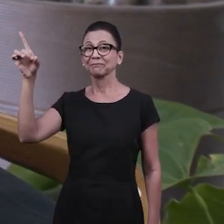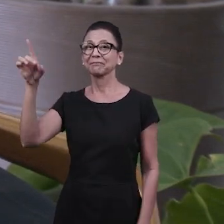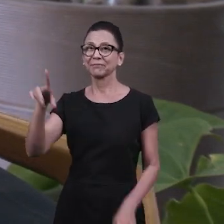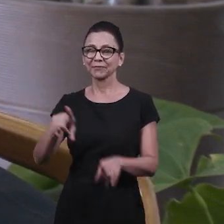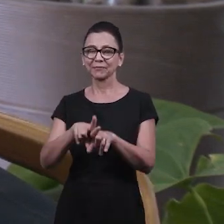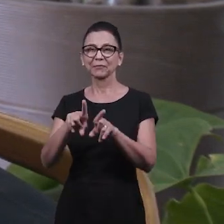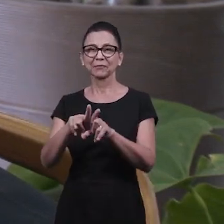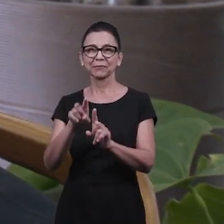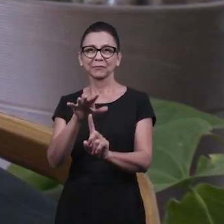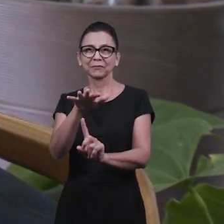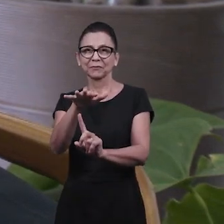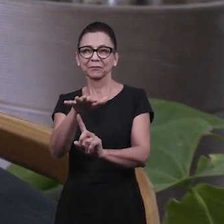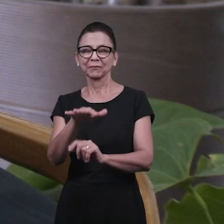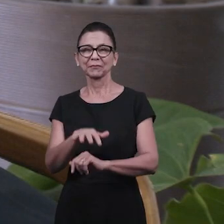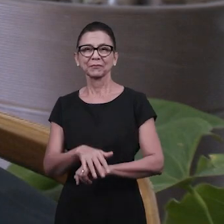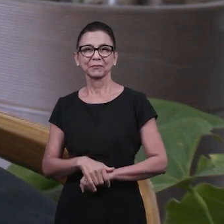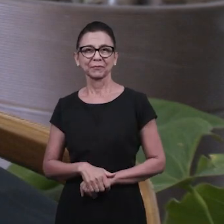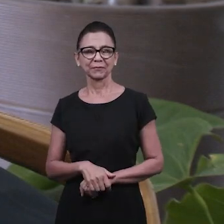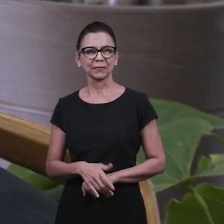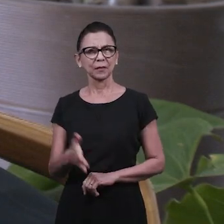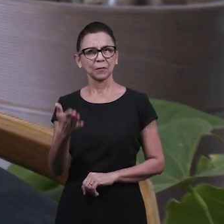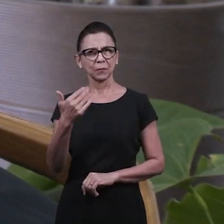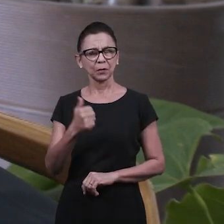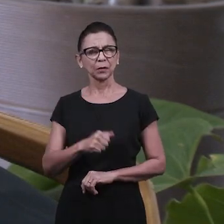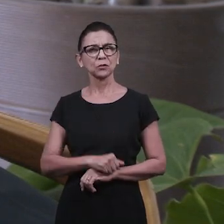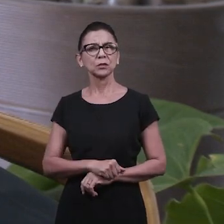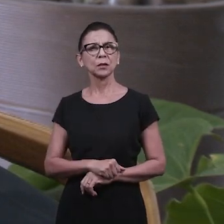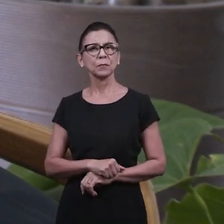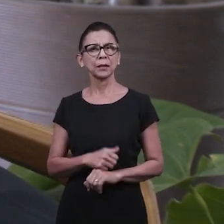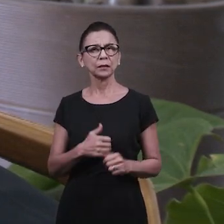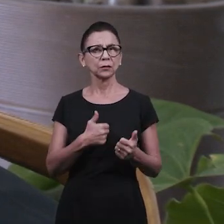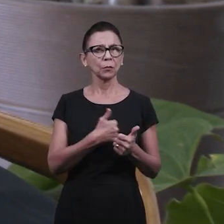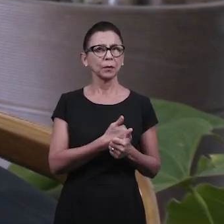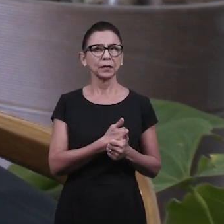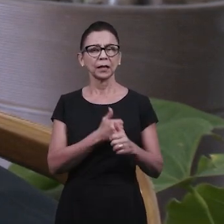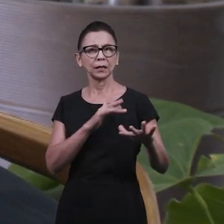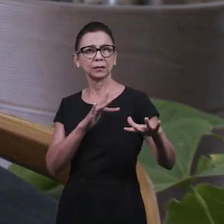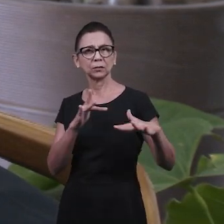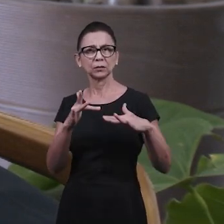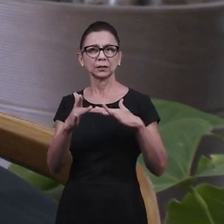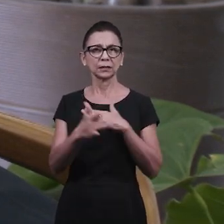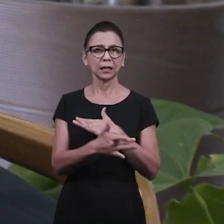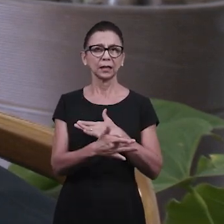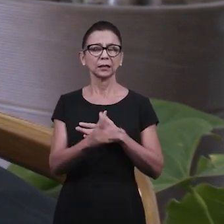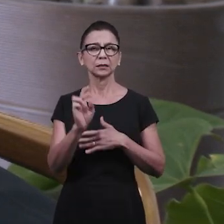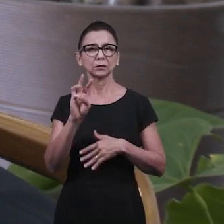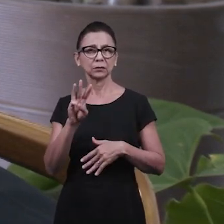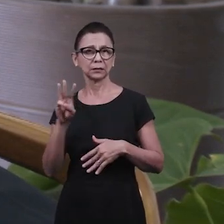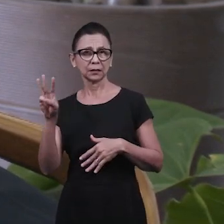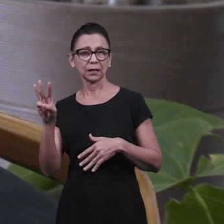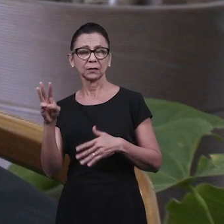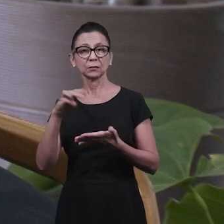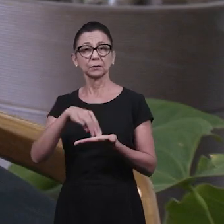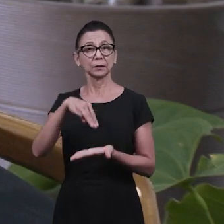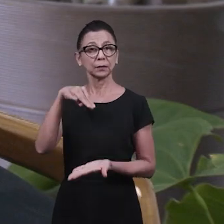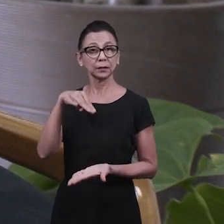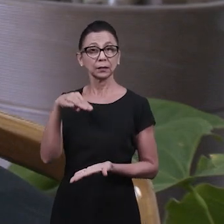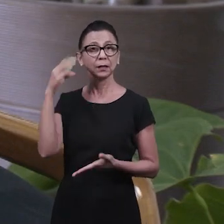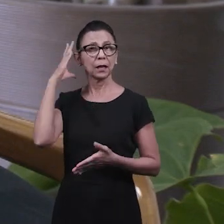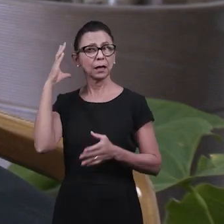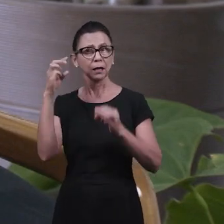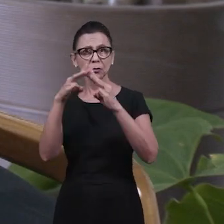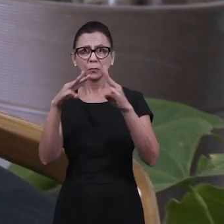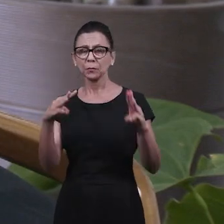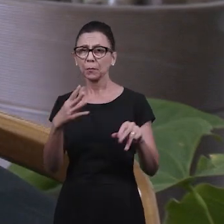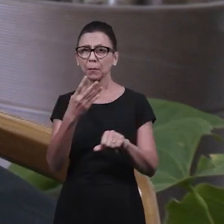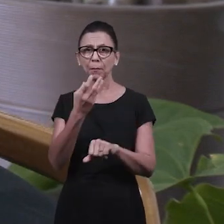d'une prière. Vous aussi, vous pouvez nous suivre à travers nos réseaux sociaux et accéder aux sites de l'Église chrétienne Maranatha et de la radio